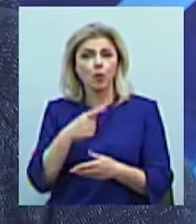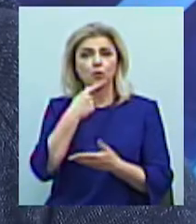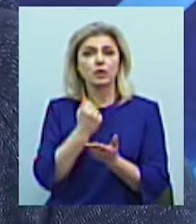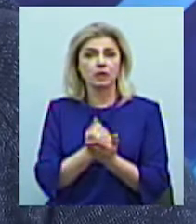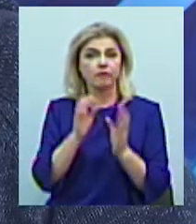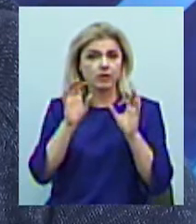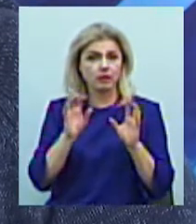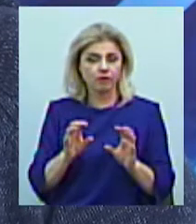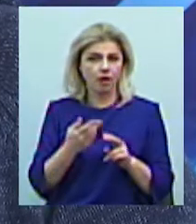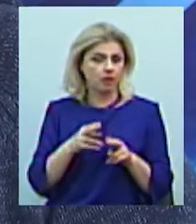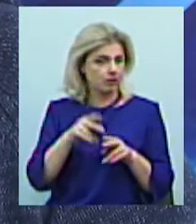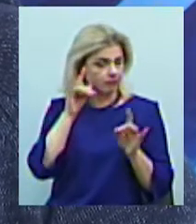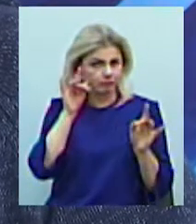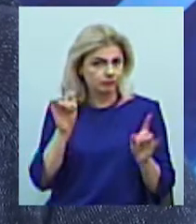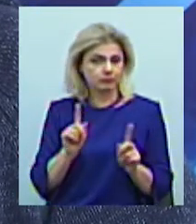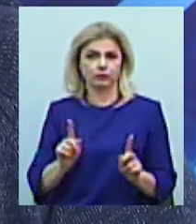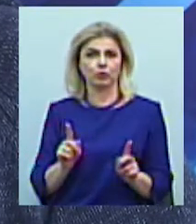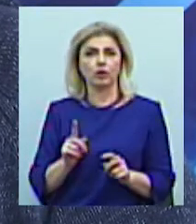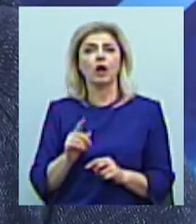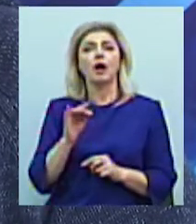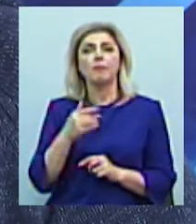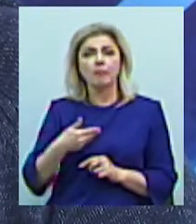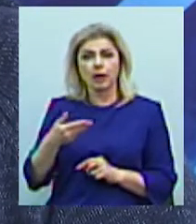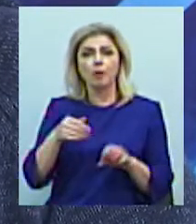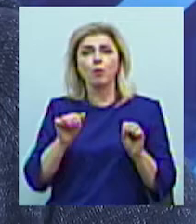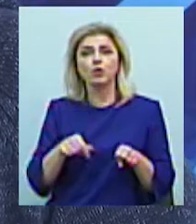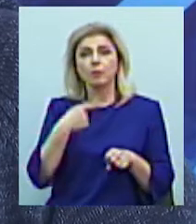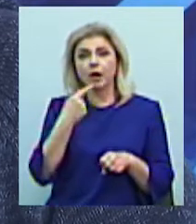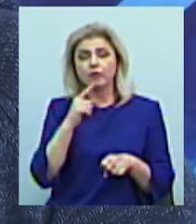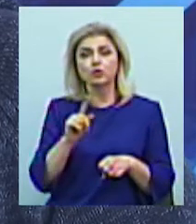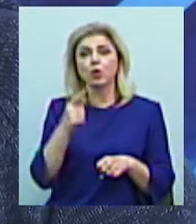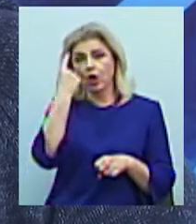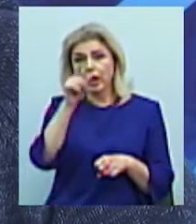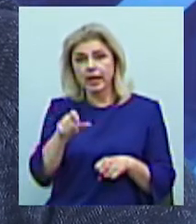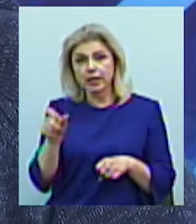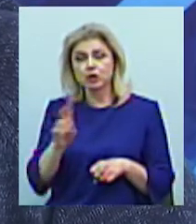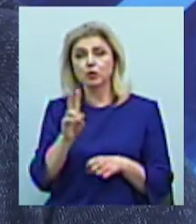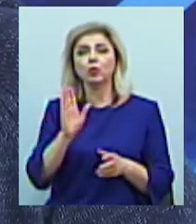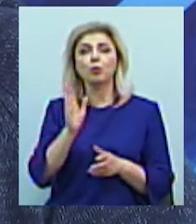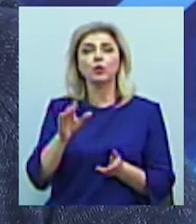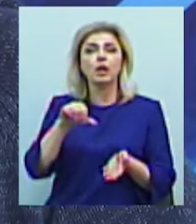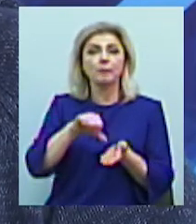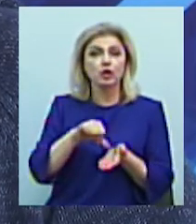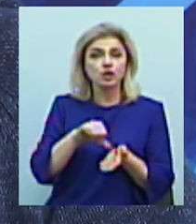законодательством, это нонсенс. Мы можем только говорить, что лица, которые будут причастны к тому